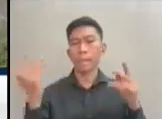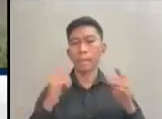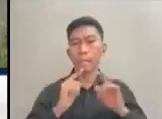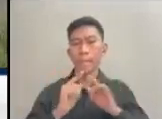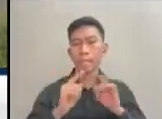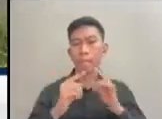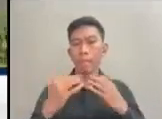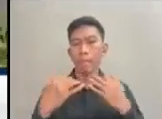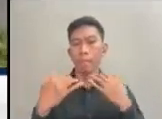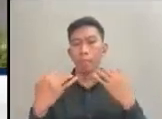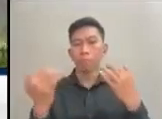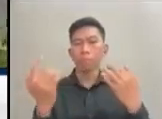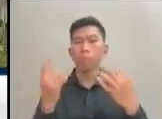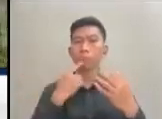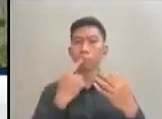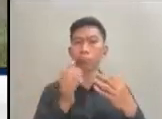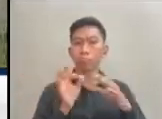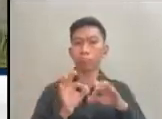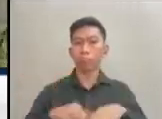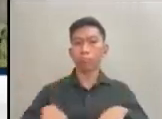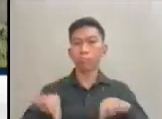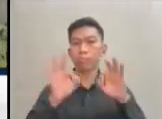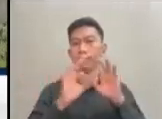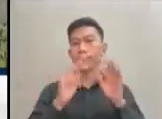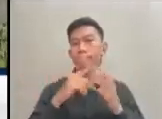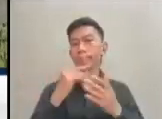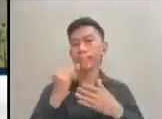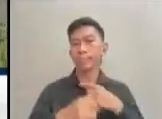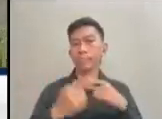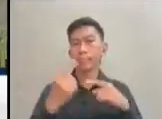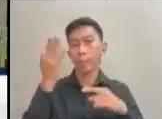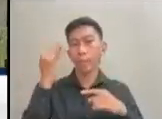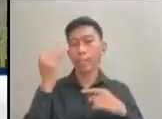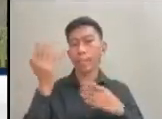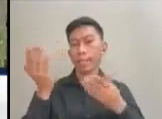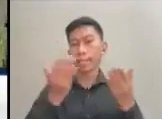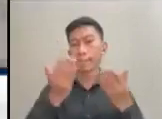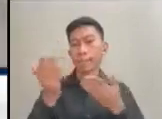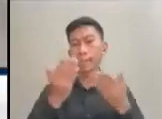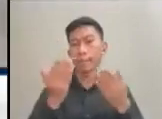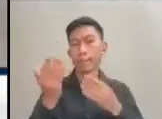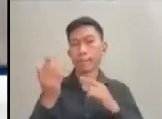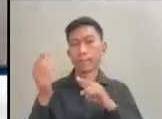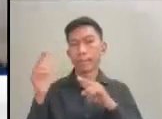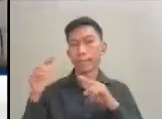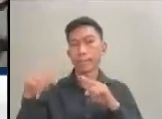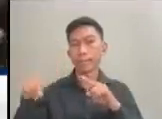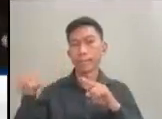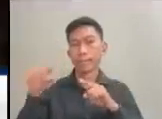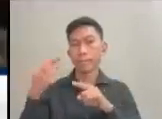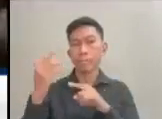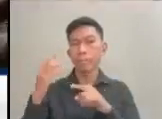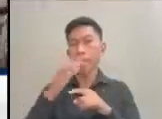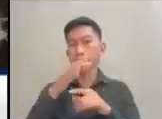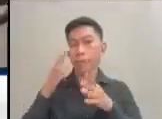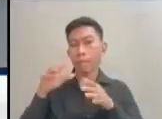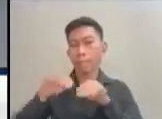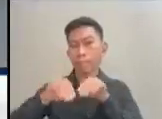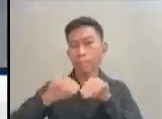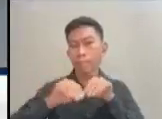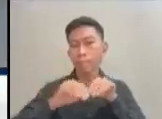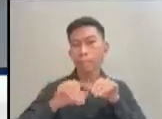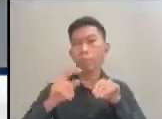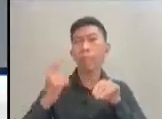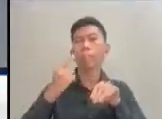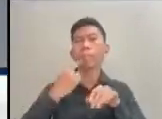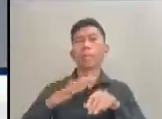proyektong ito dahil sa serbisyong hatid ng mga ahensya ng gobyerno sa mga magsasaka. Titiyakin na may patutupad ang climate change